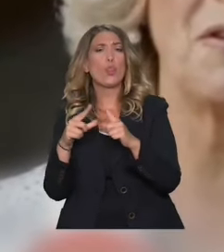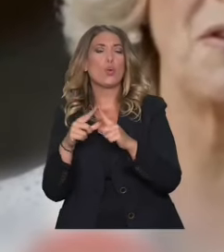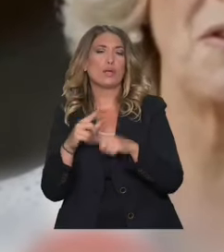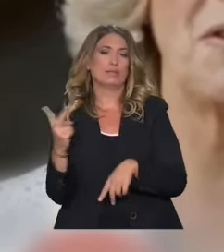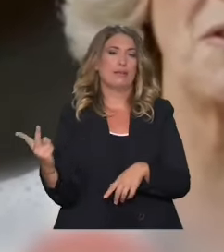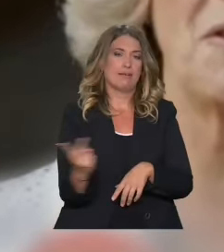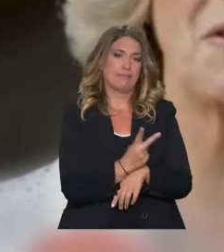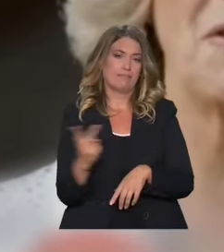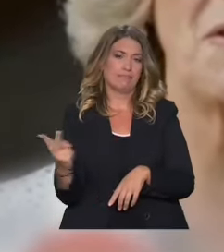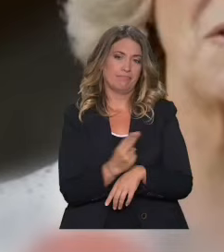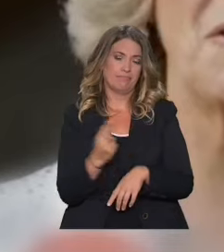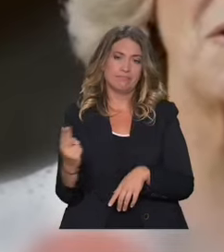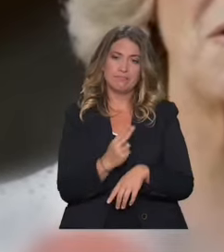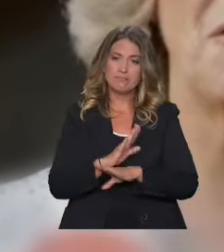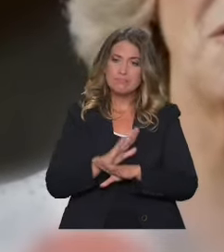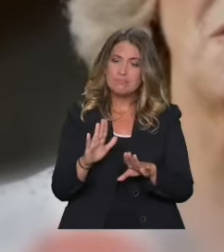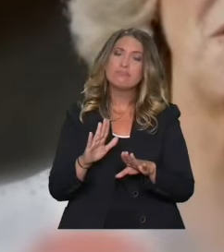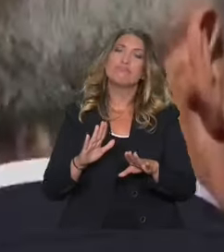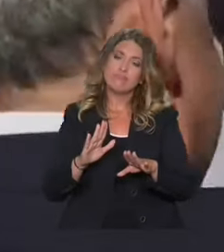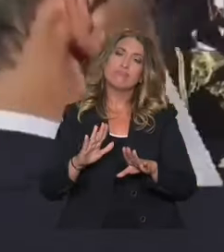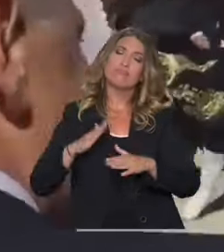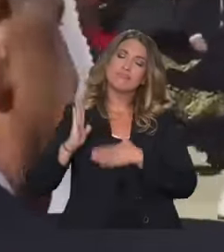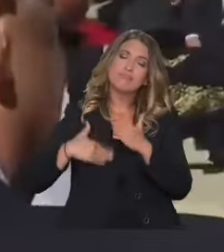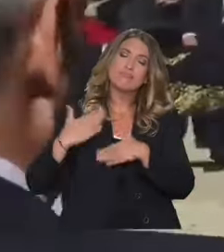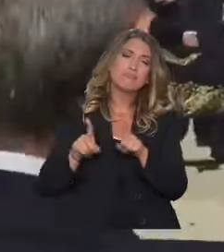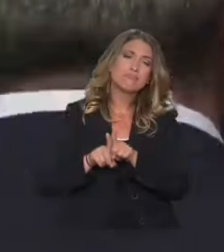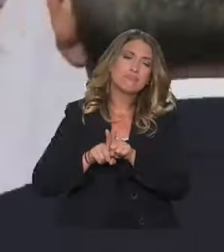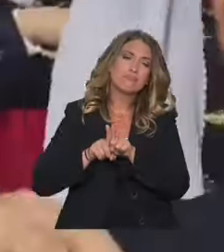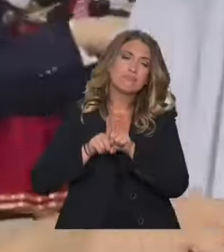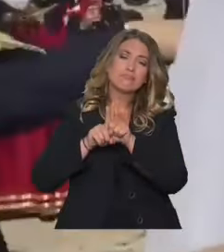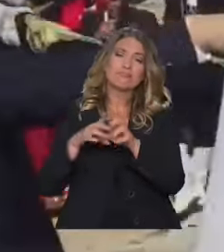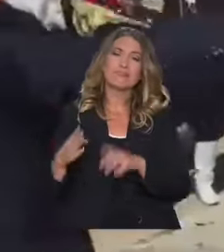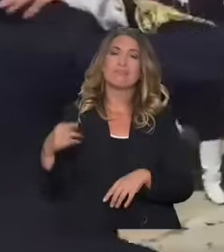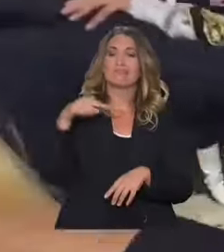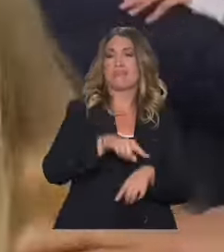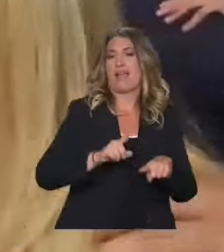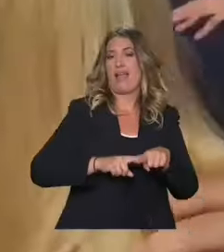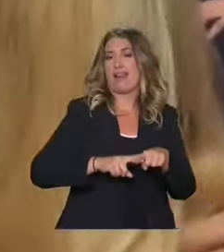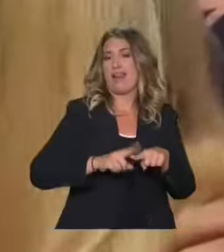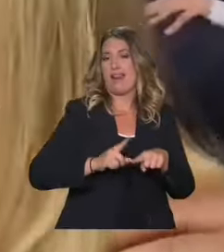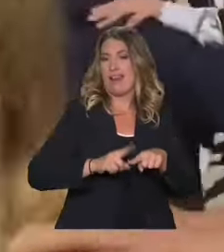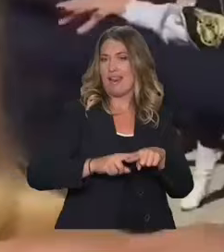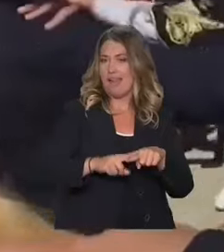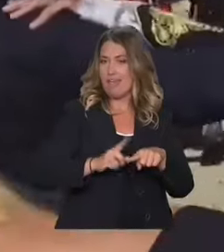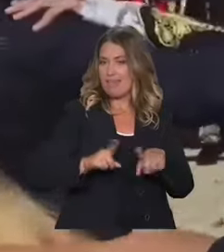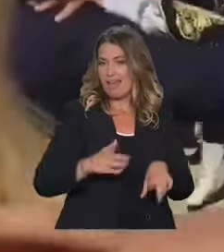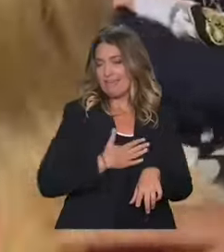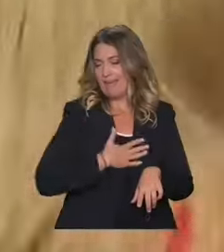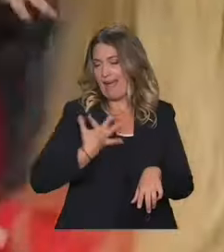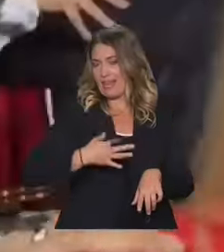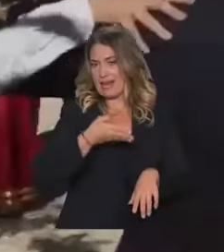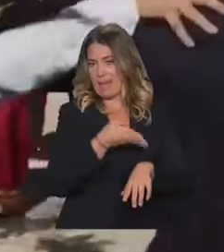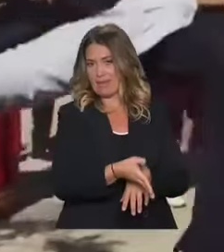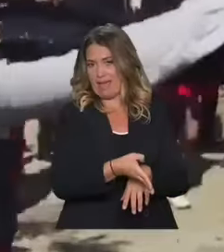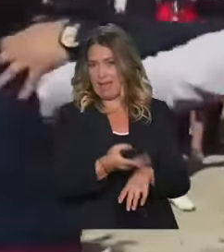παραμύθι δίπλα στον τότε διάδοχο του Βρετανικού θρόνου συνεχίζεται, με την Ελλάδα να είναι διαχρονικά μια από τις μεγάλες τους αδυναμίες.